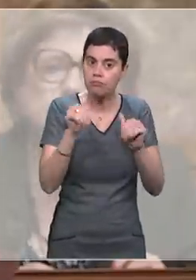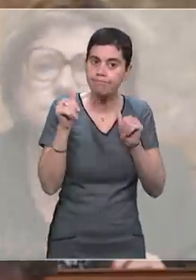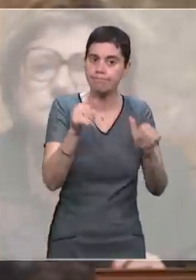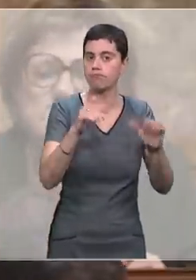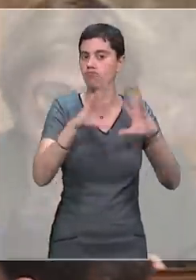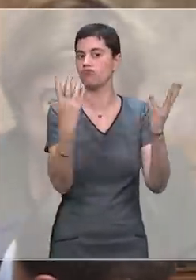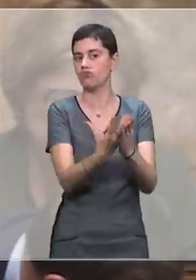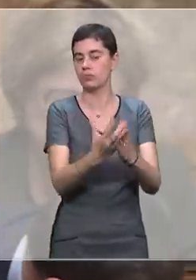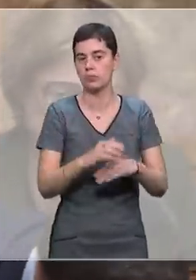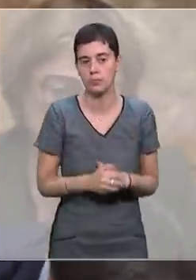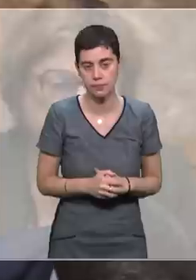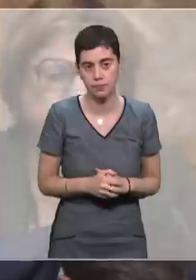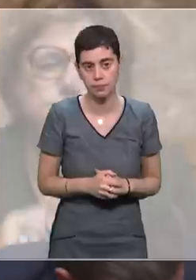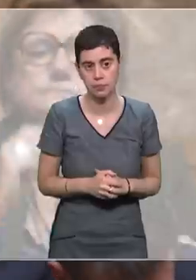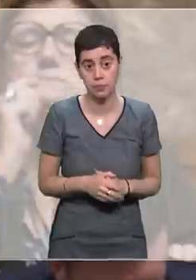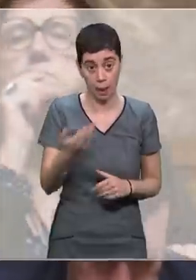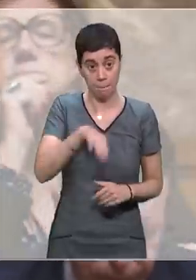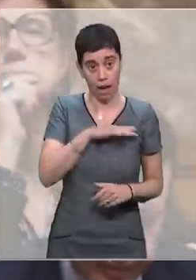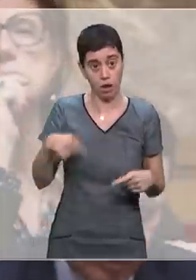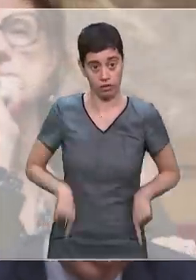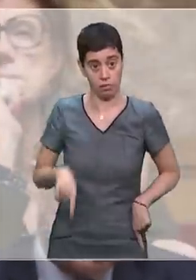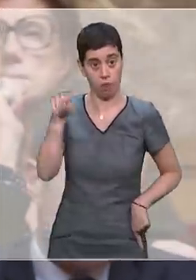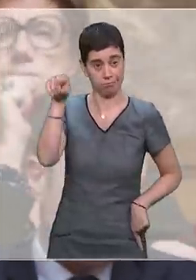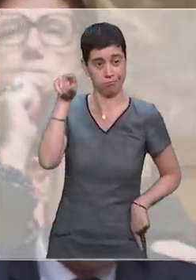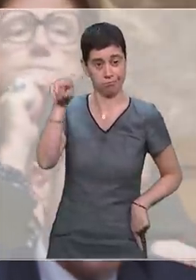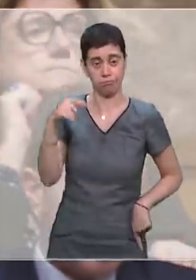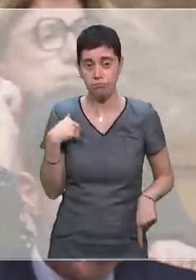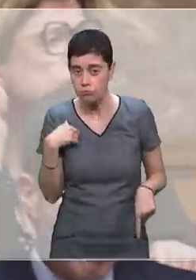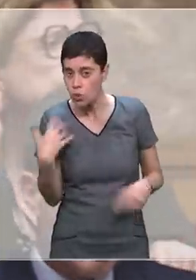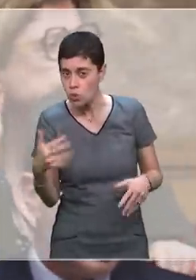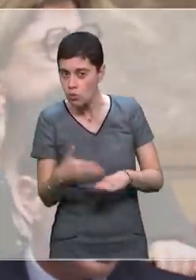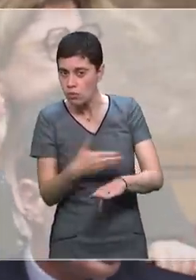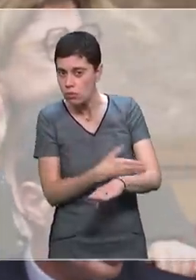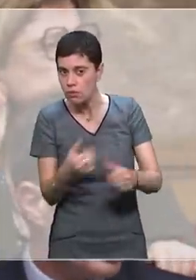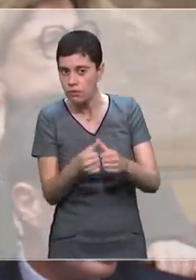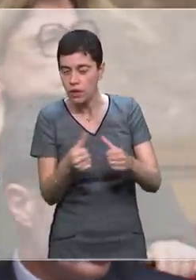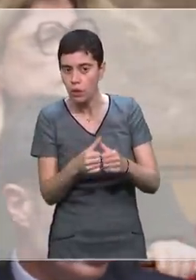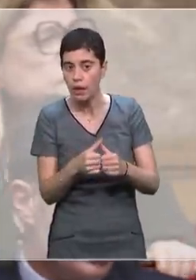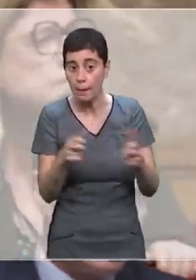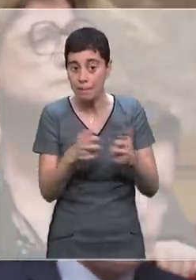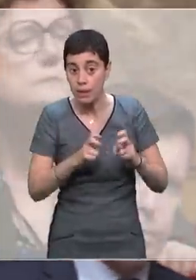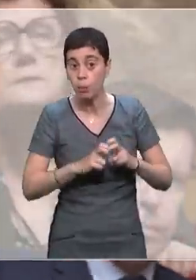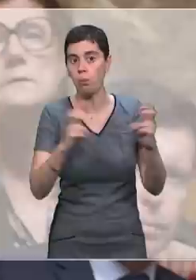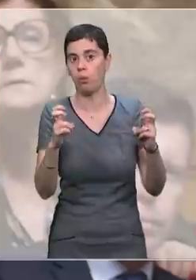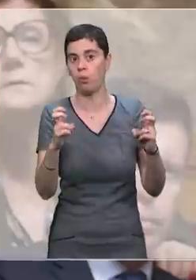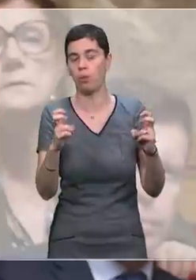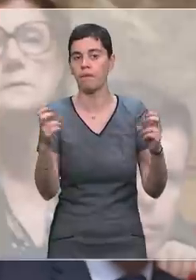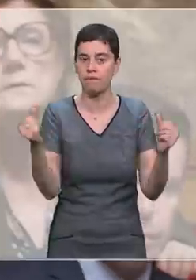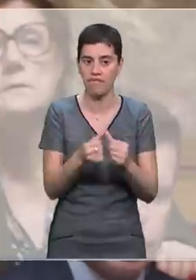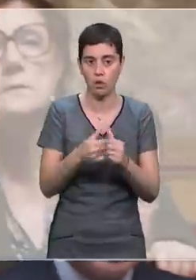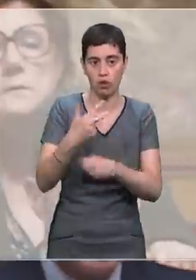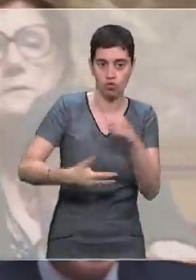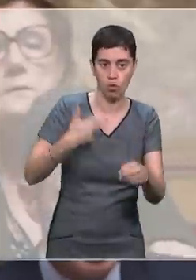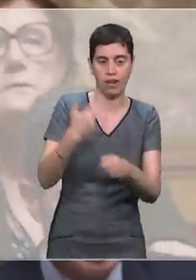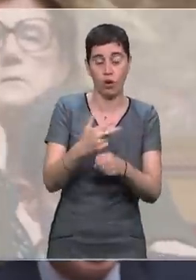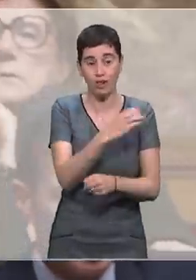globalement. Nous le devons au gouvernement et à sa majorité qui ont très tôt mesuré toutes les conséquences de cette inflation en engageant sur 3 ans pour